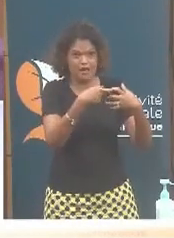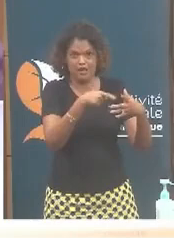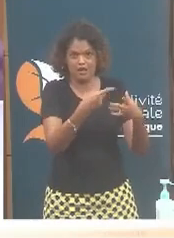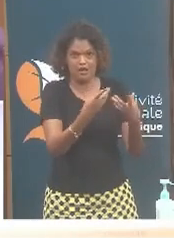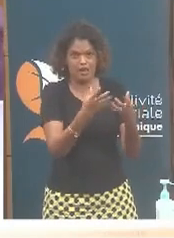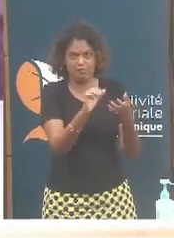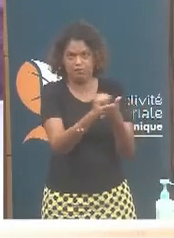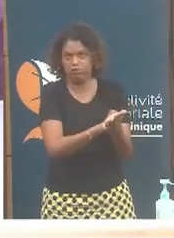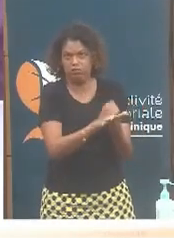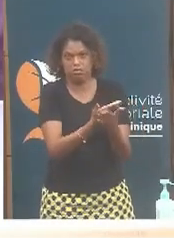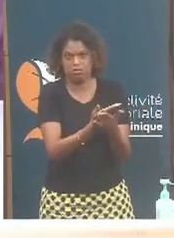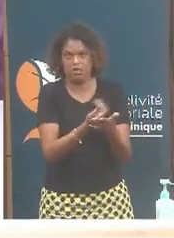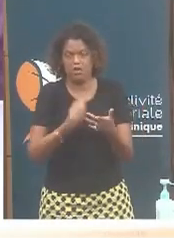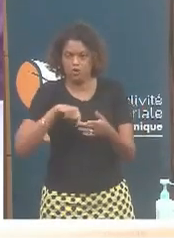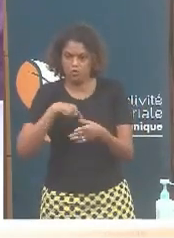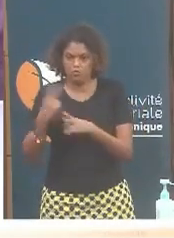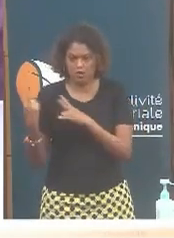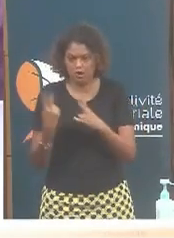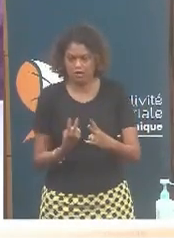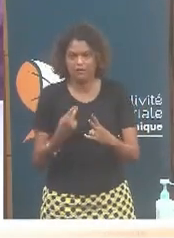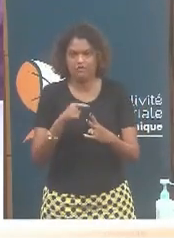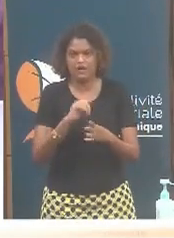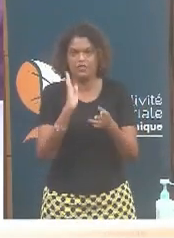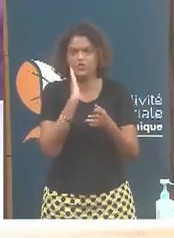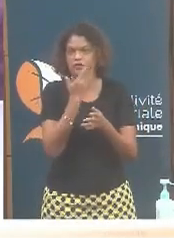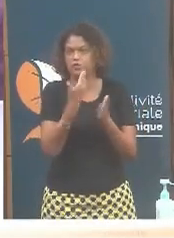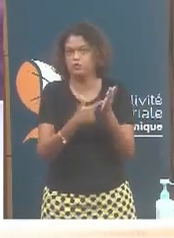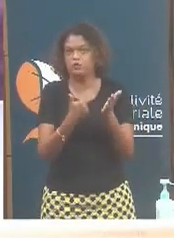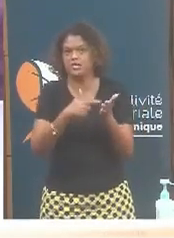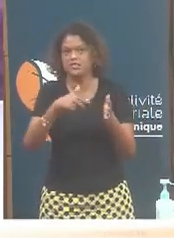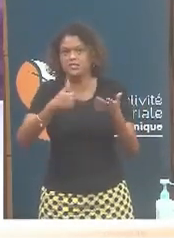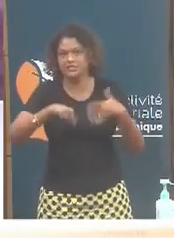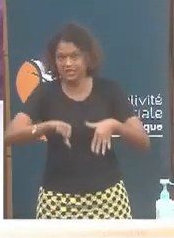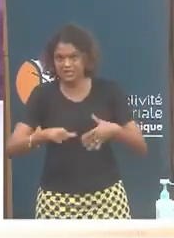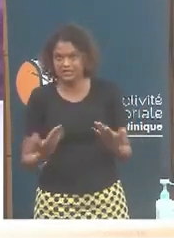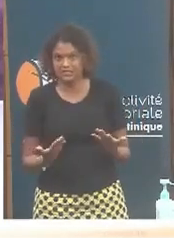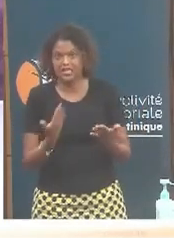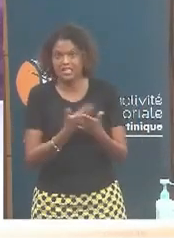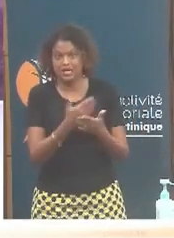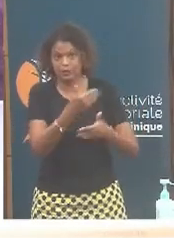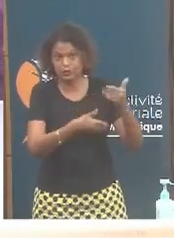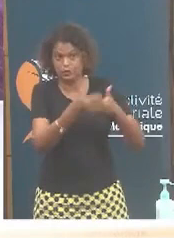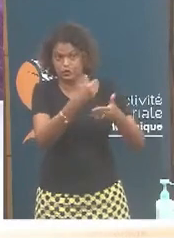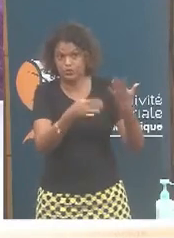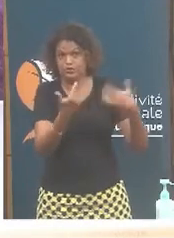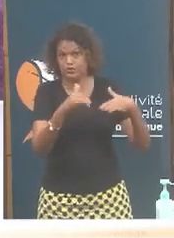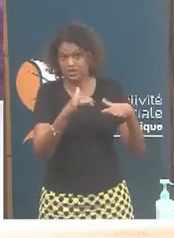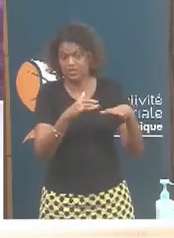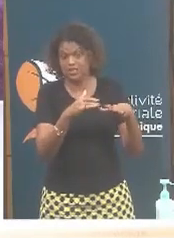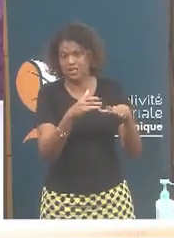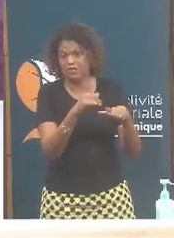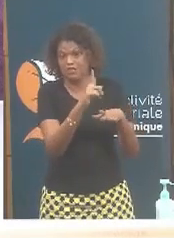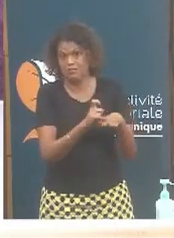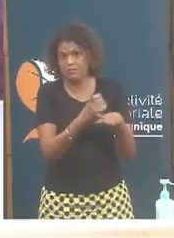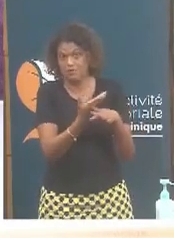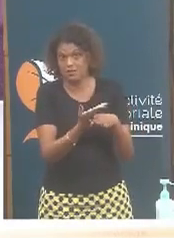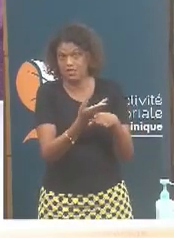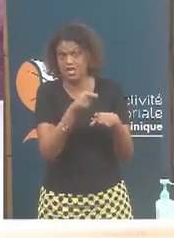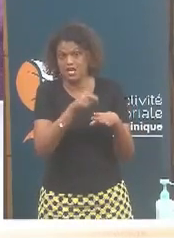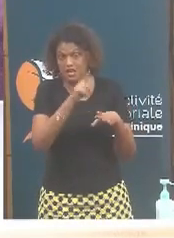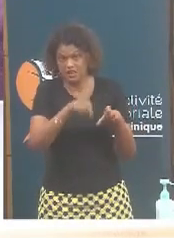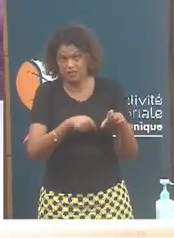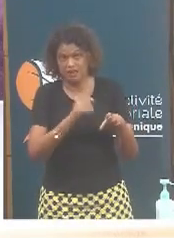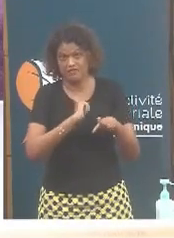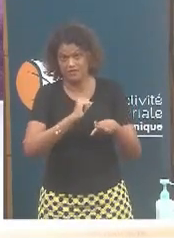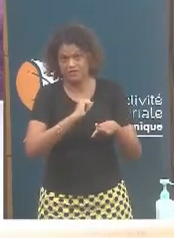sommes arrivés en janvier 2016, cette construction était largement entamée. La seule directive qu'on nous a donnée, il faut vite l'achever pour ne pas perdre